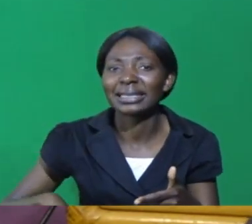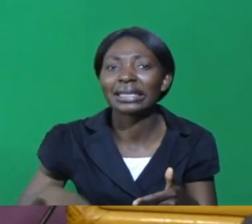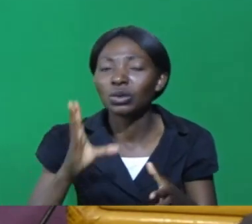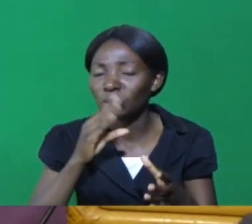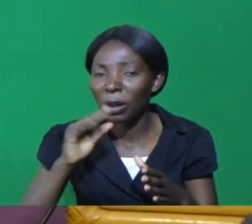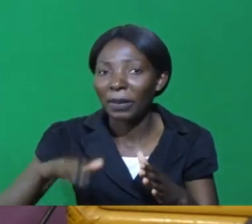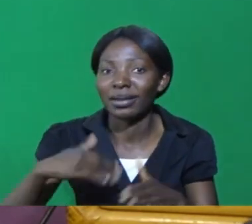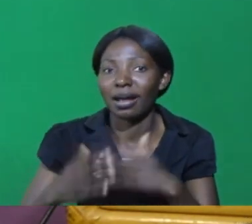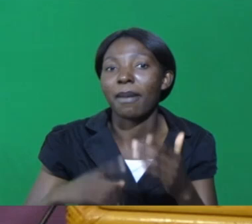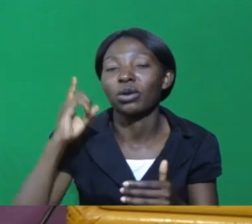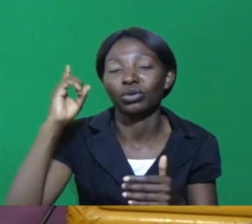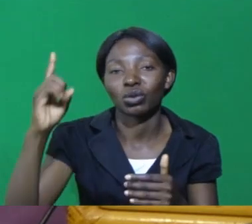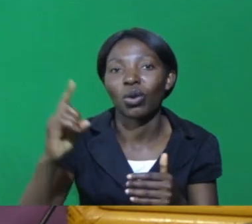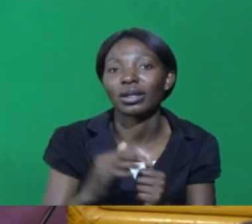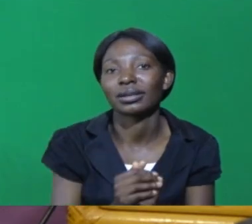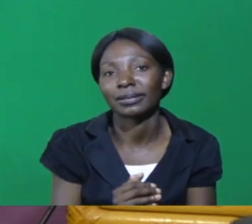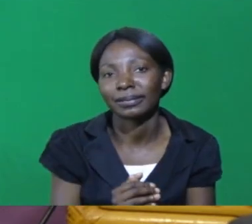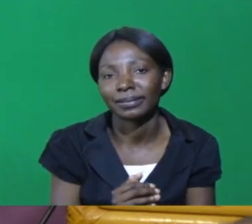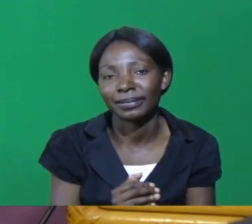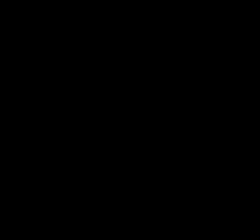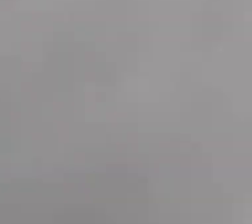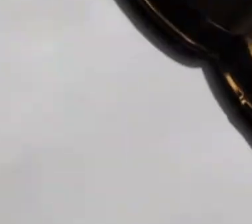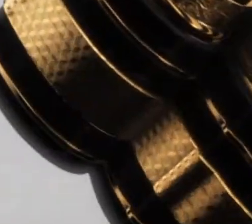naDhaniel. Vateereri, rambai muri pachirongwa.